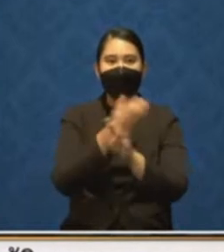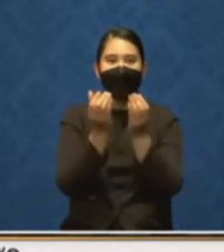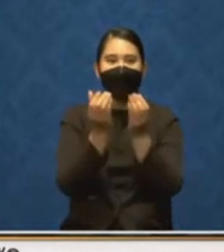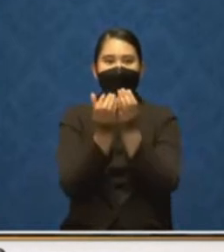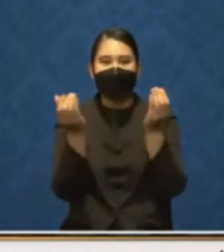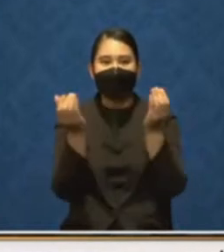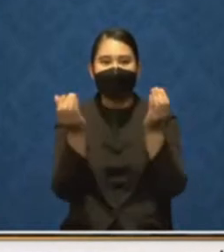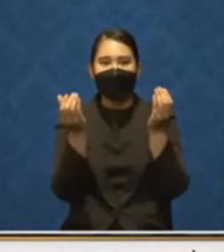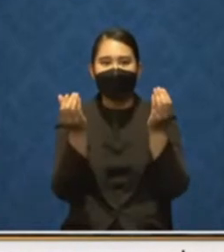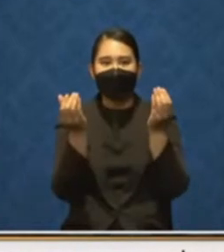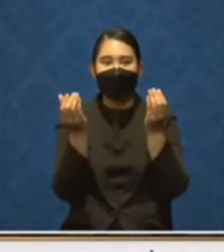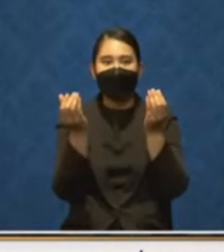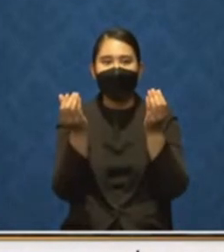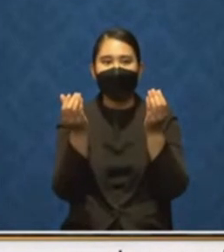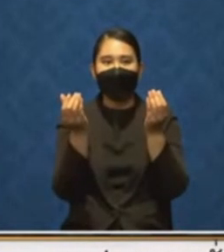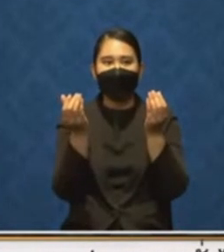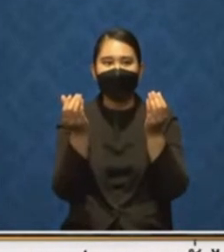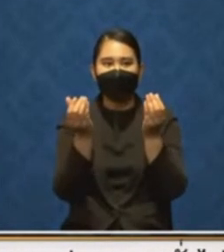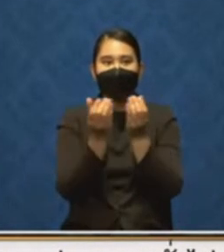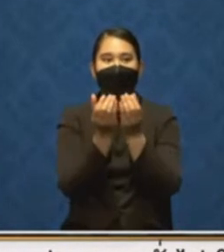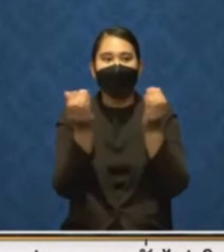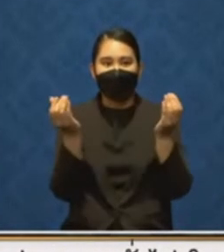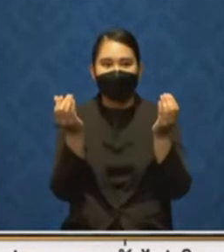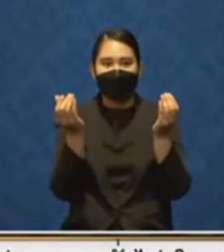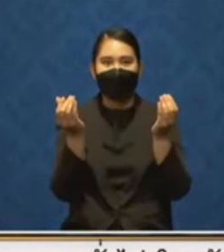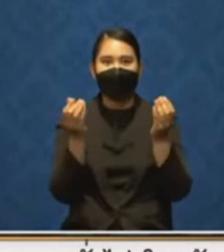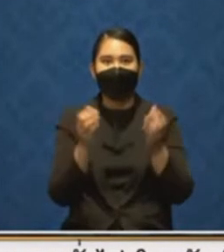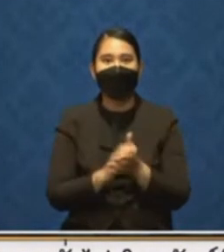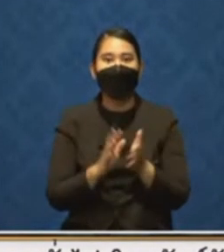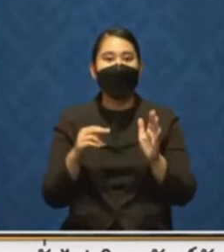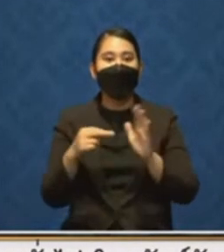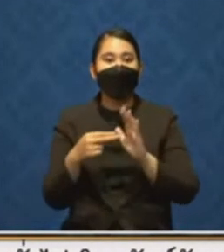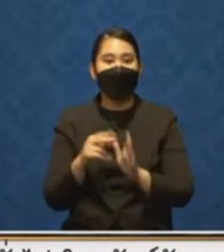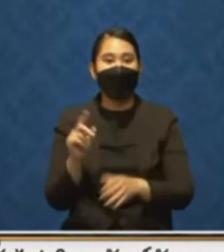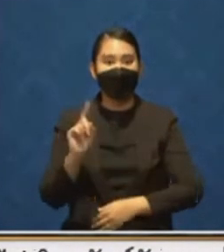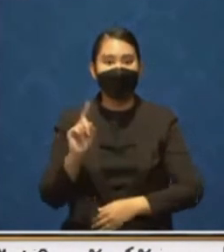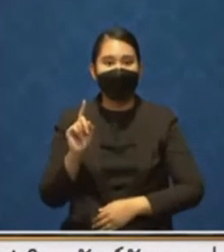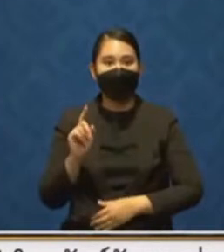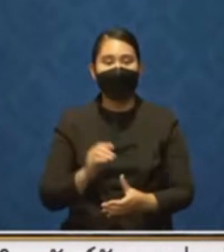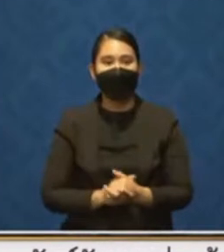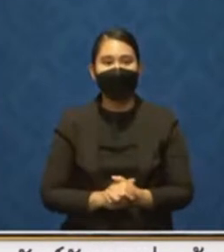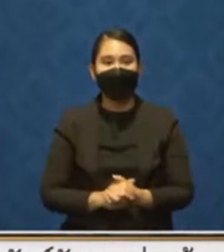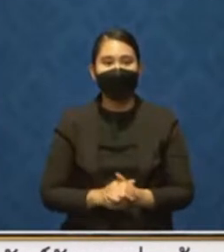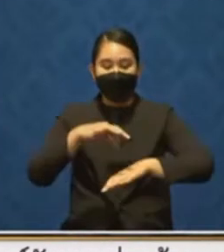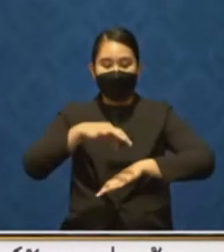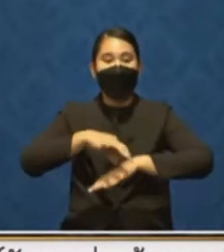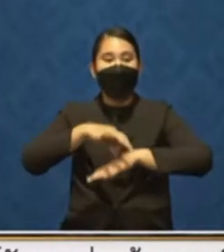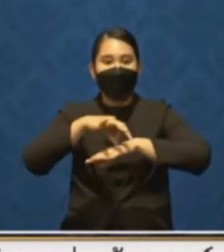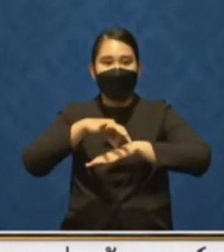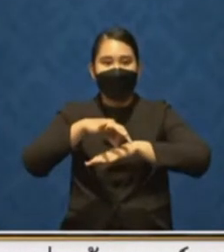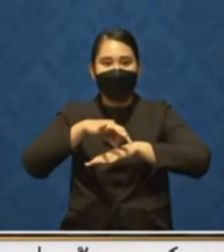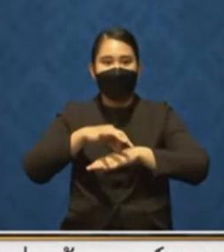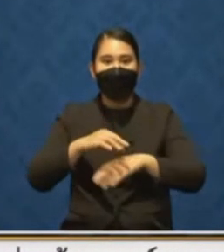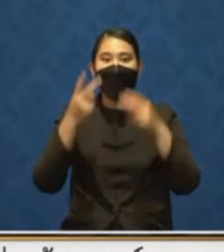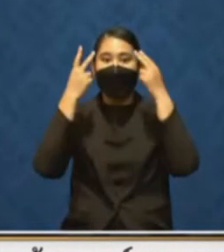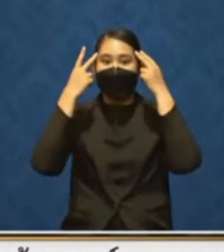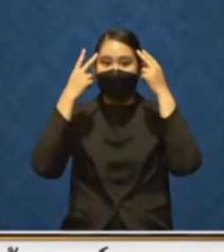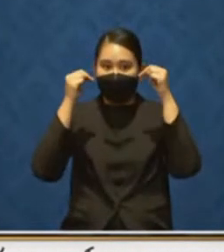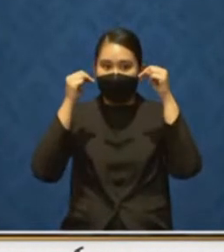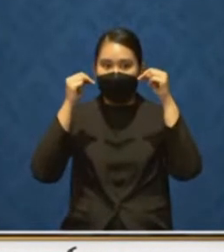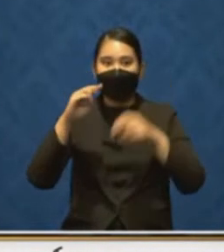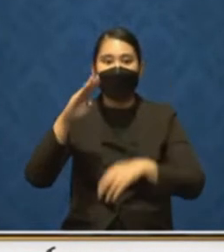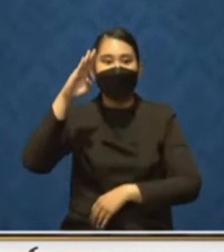ตามบทวิจารณ์แห่งรัฐธรรมนูญนี้เป็นเป้าหมายความว่าการร่วมตำแหน่งของคุณชยุตครั้งแรก